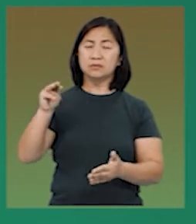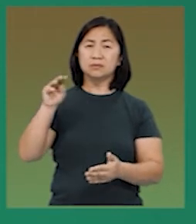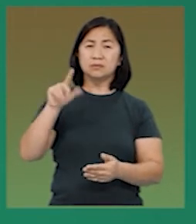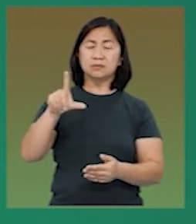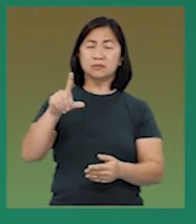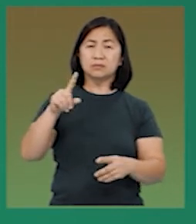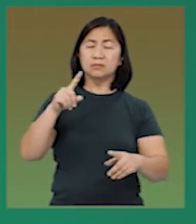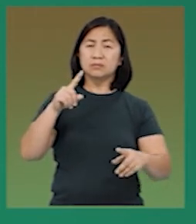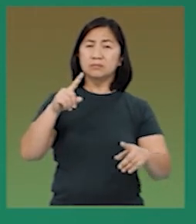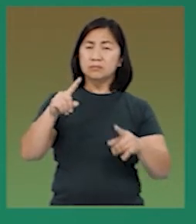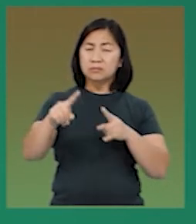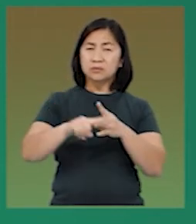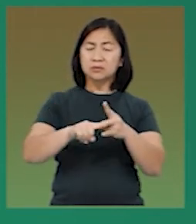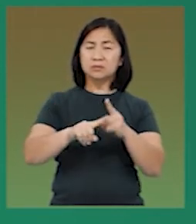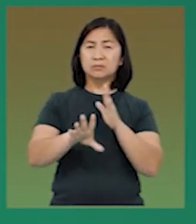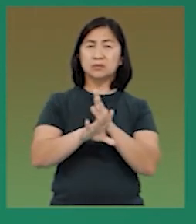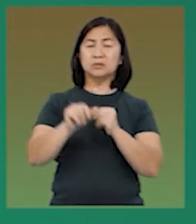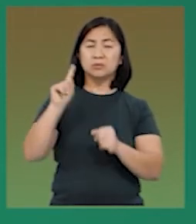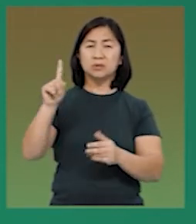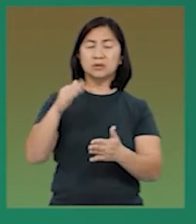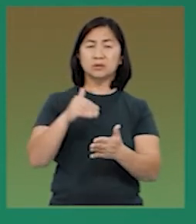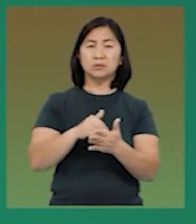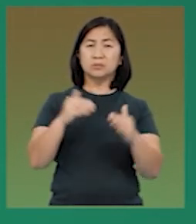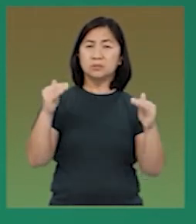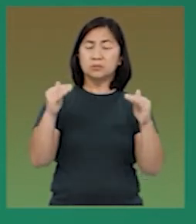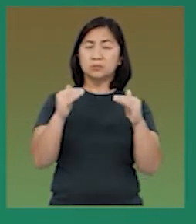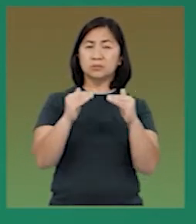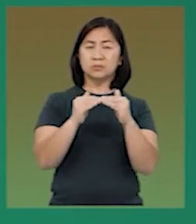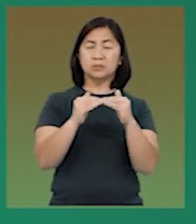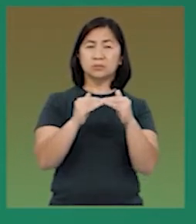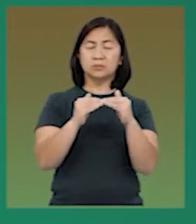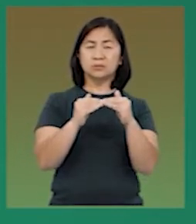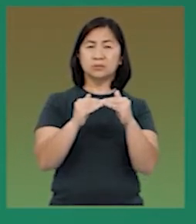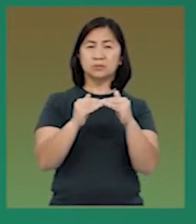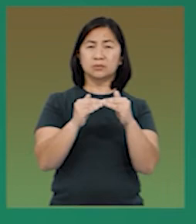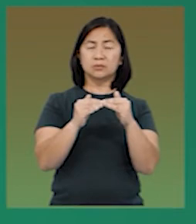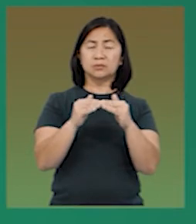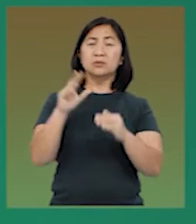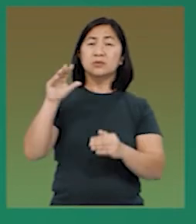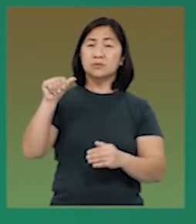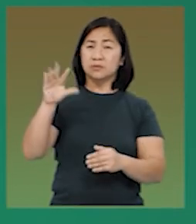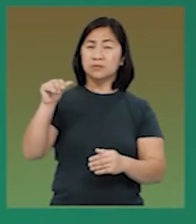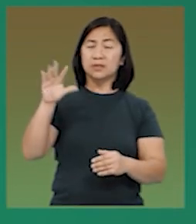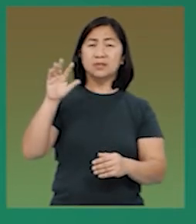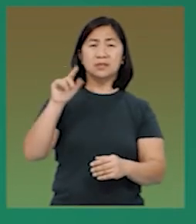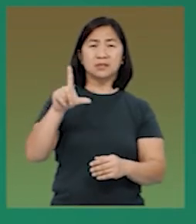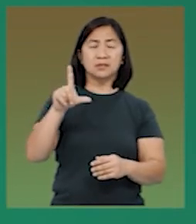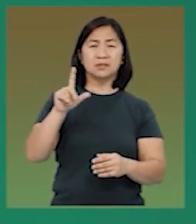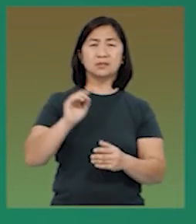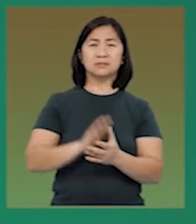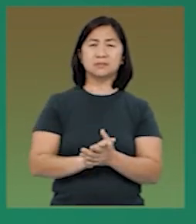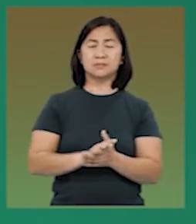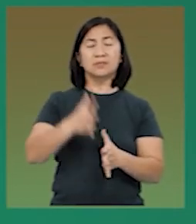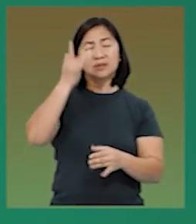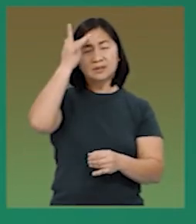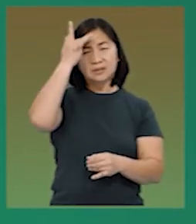15,000 milliliters divided by 1,000 is equal to 15 liters